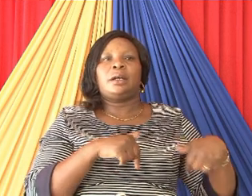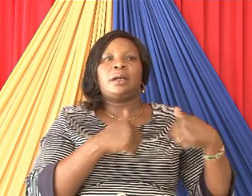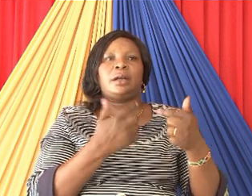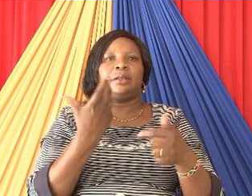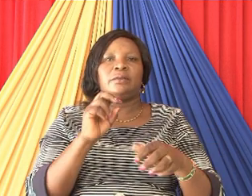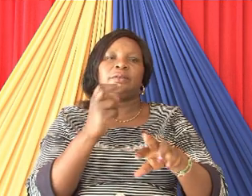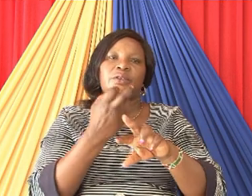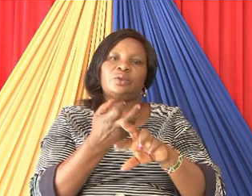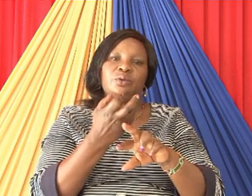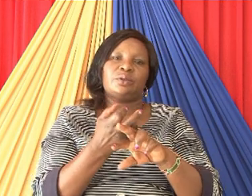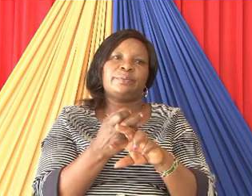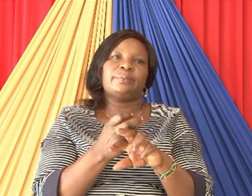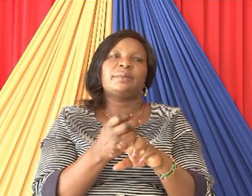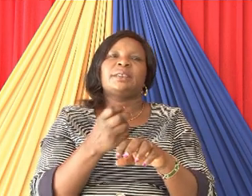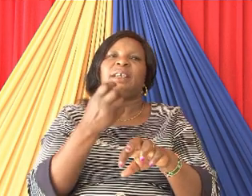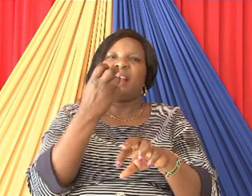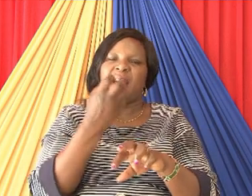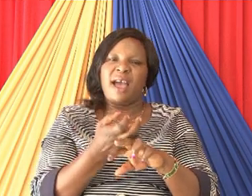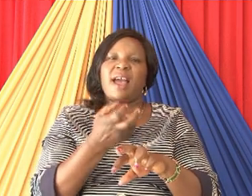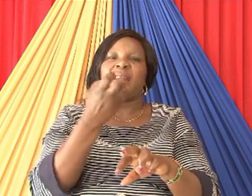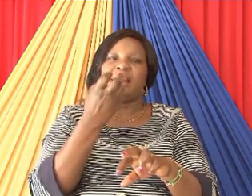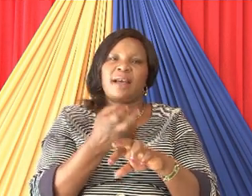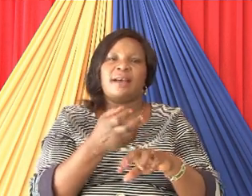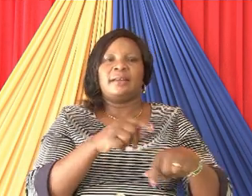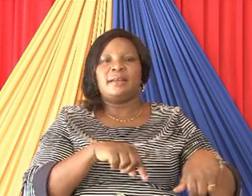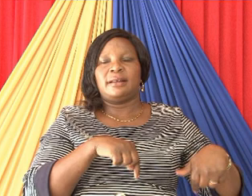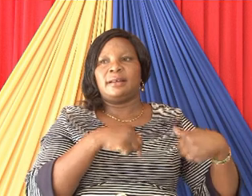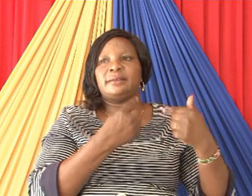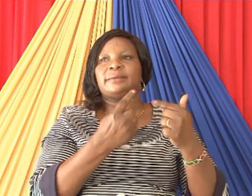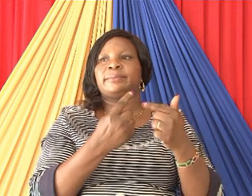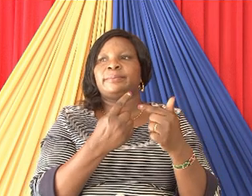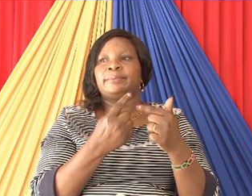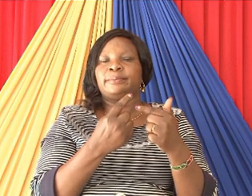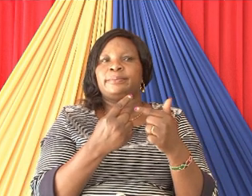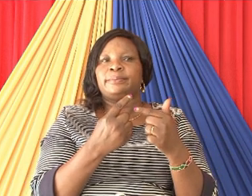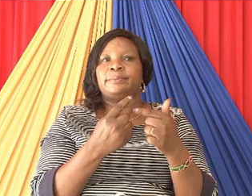heart, moyo ambao ni wa jiwe. Na maandiko yanasema